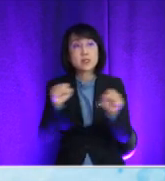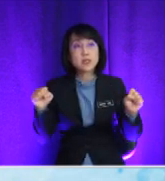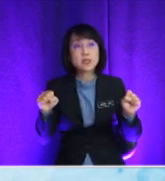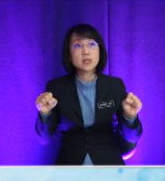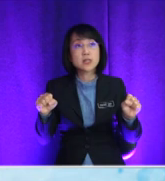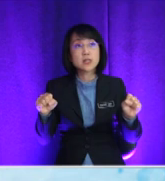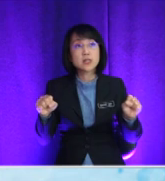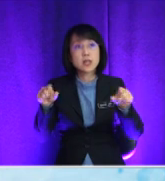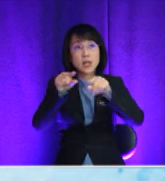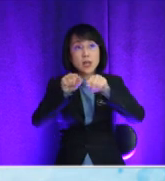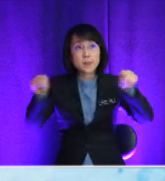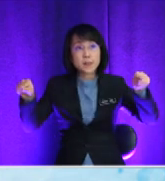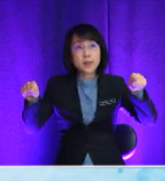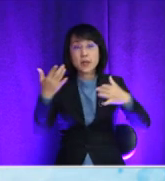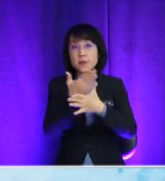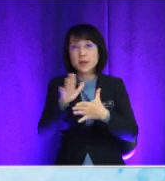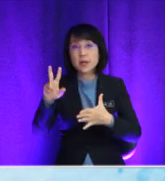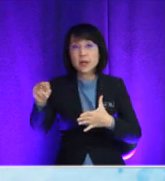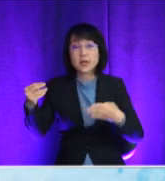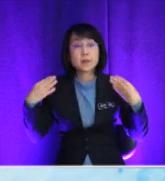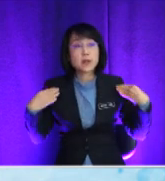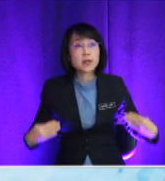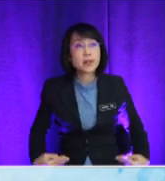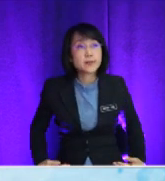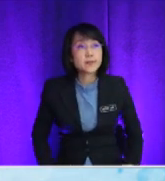badan kalau kita tengok